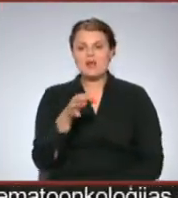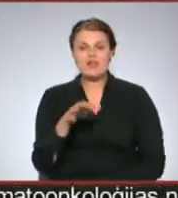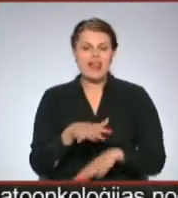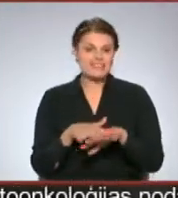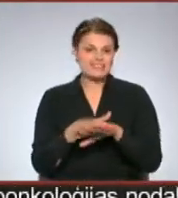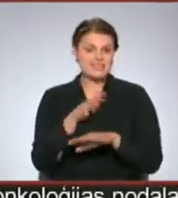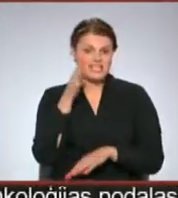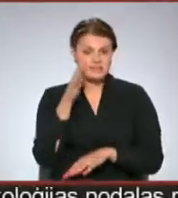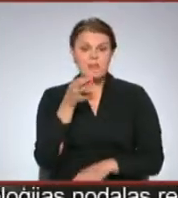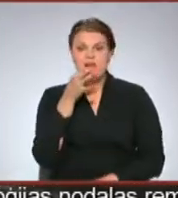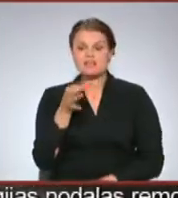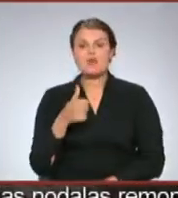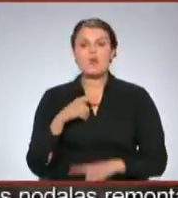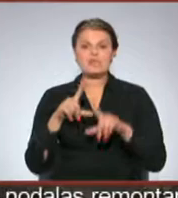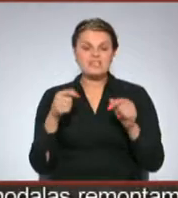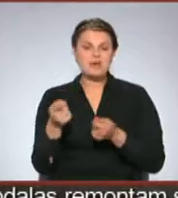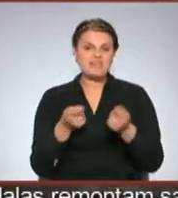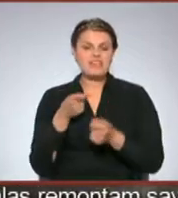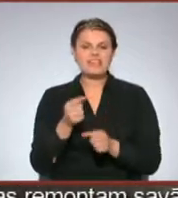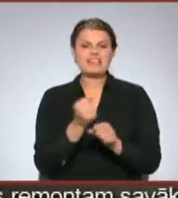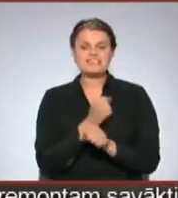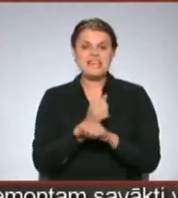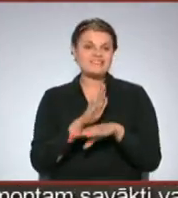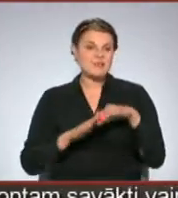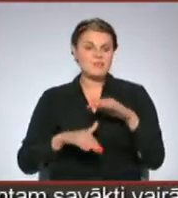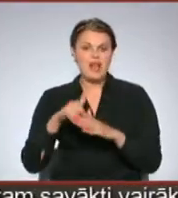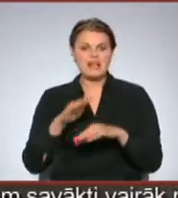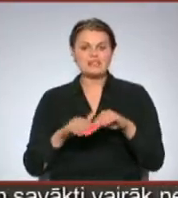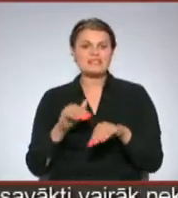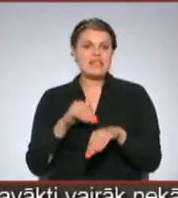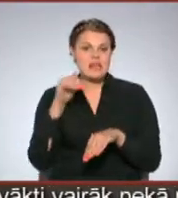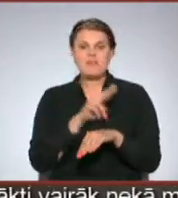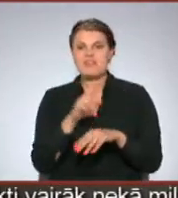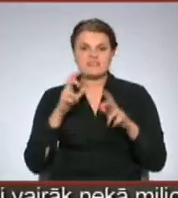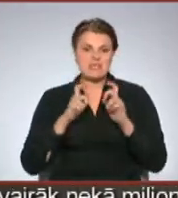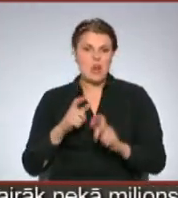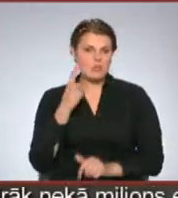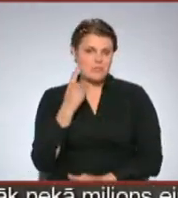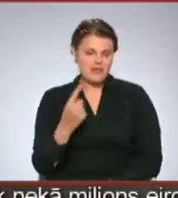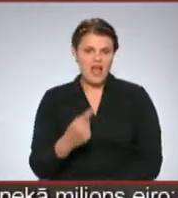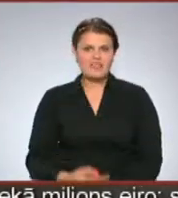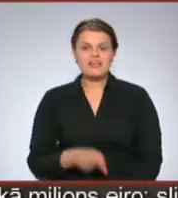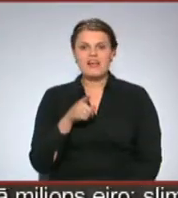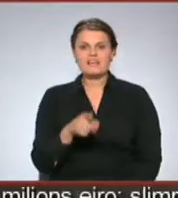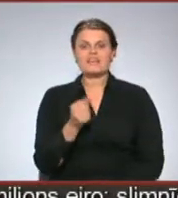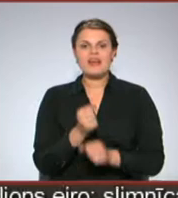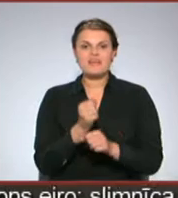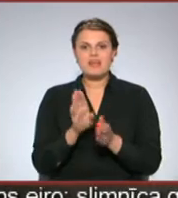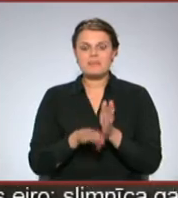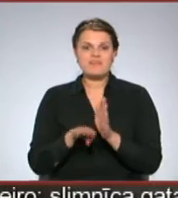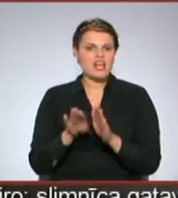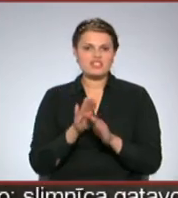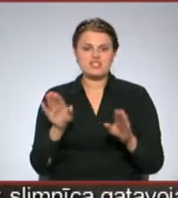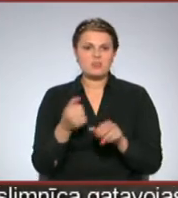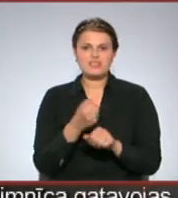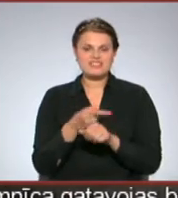Kā dzīst uzņēmumu vadītājs, tas esot darīts praktisku apsvērumu dēļ, nevis ļaunprātīgi. Nu, tie darbi vienkārši nebūtu